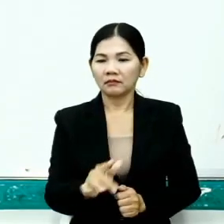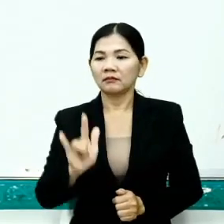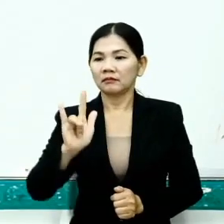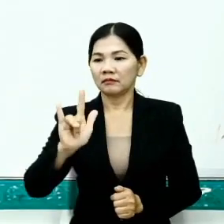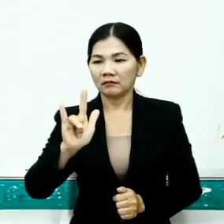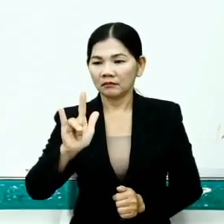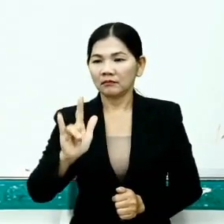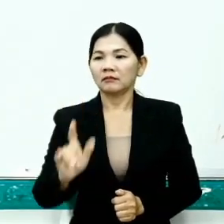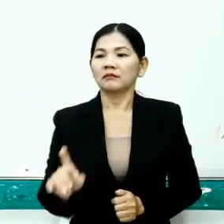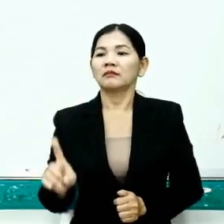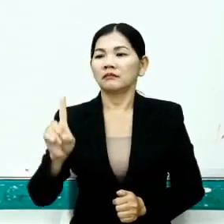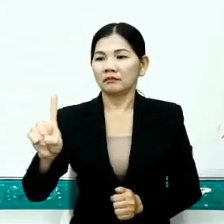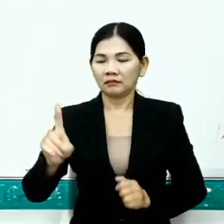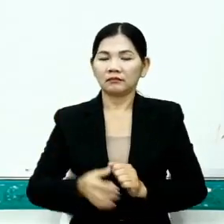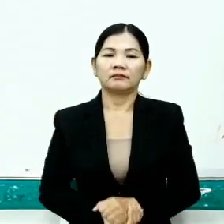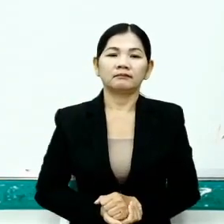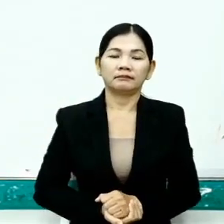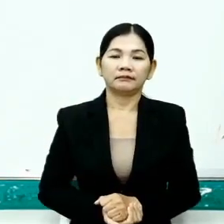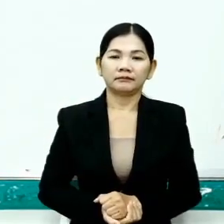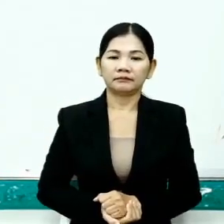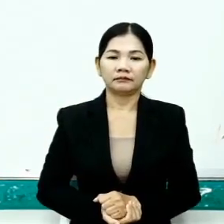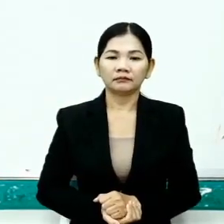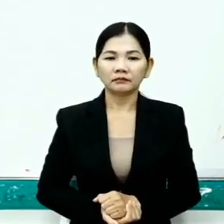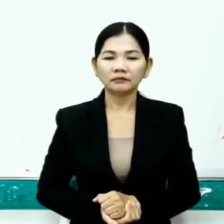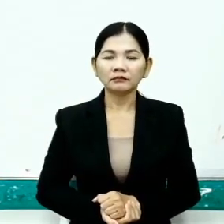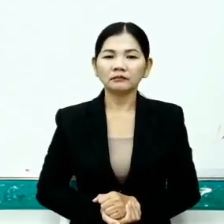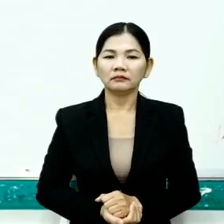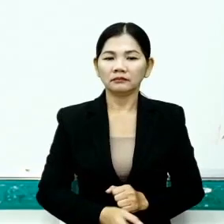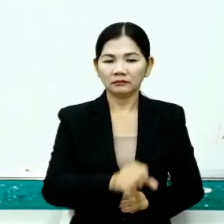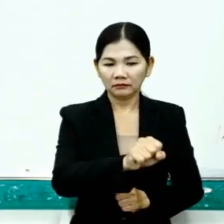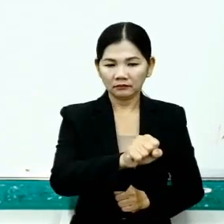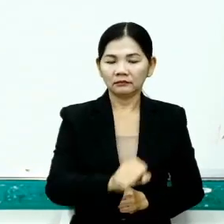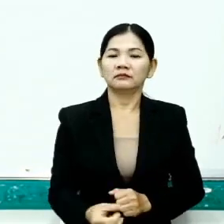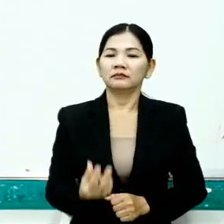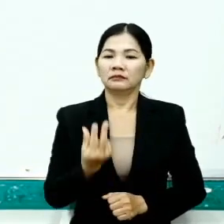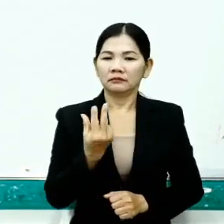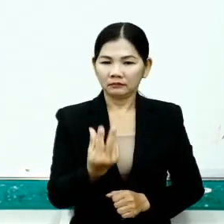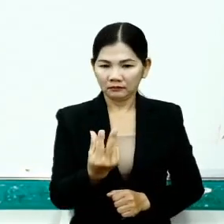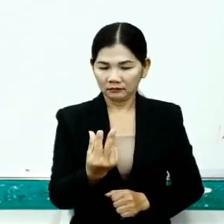nâng phò. Chà. Tó.